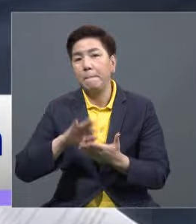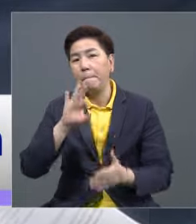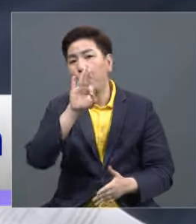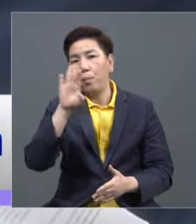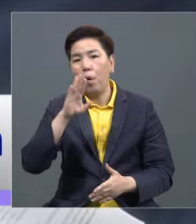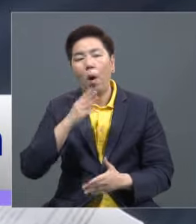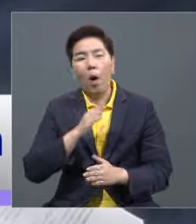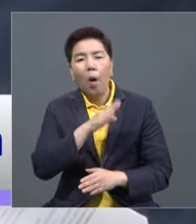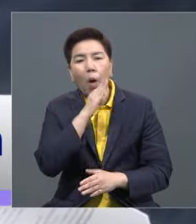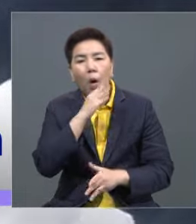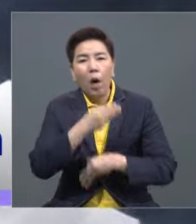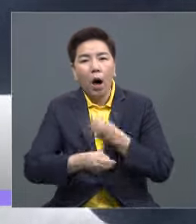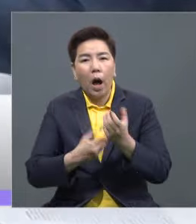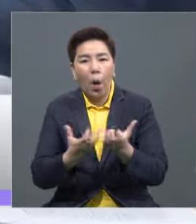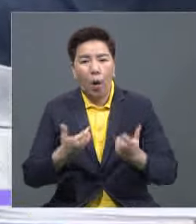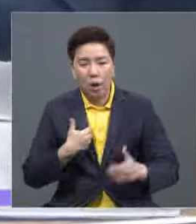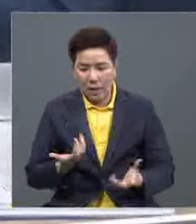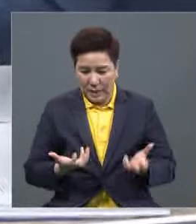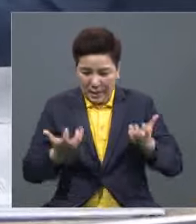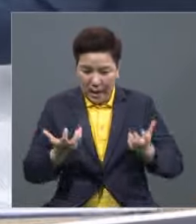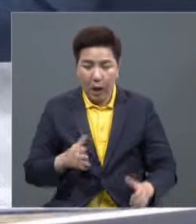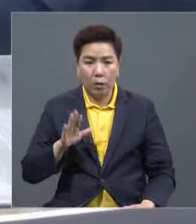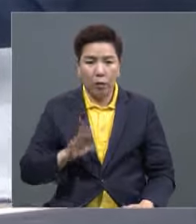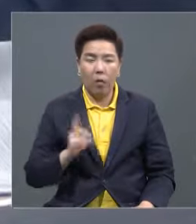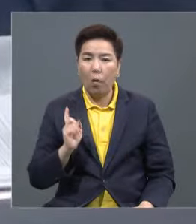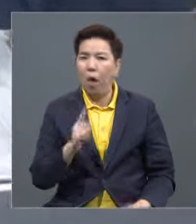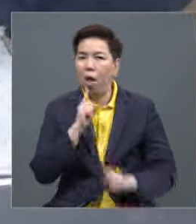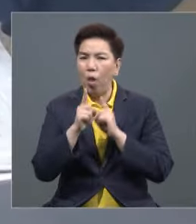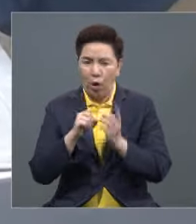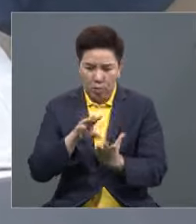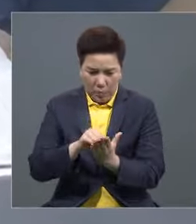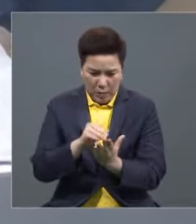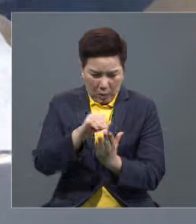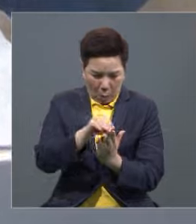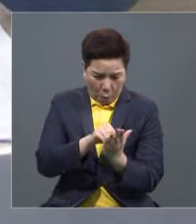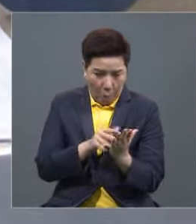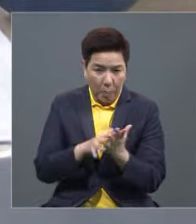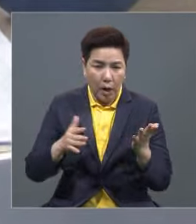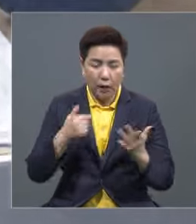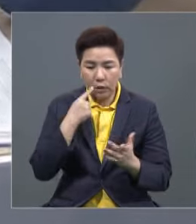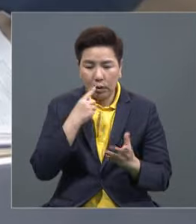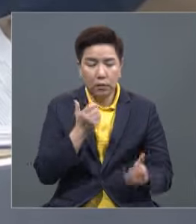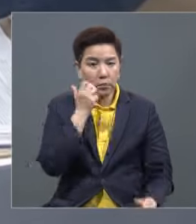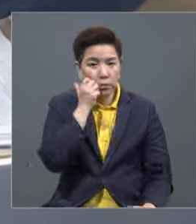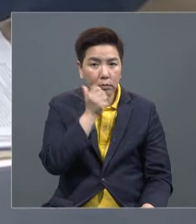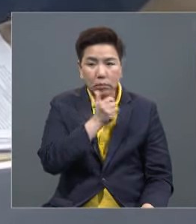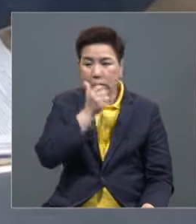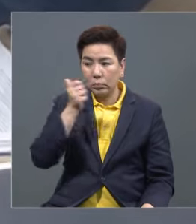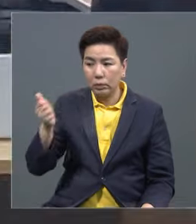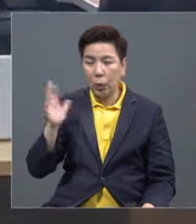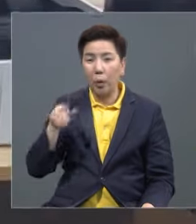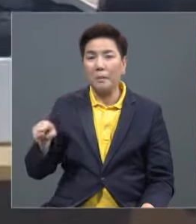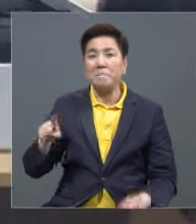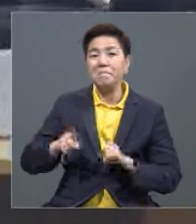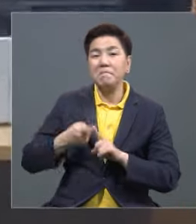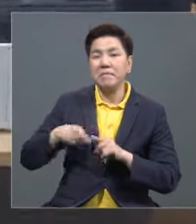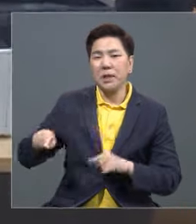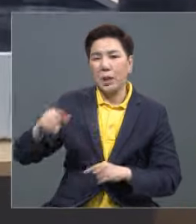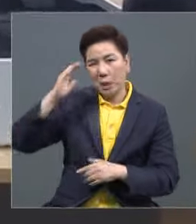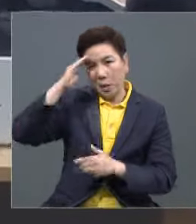หลอกขายผลิตภัณฑ์ยาลดน้ำหนักทำให้มีผู้ร้องเรียนเป็นจำนวนมากก่อนจะส่งต่อให้คุยกับหนึ่งในแก๊งที่ปลอมเป็น